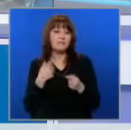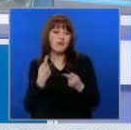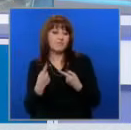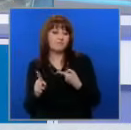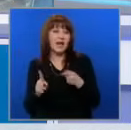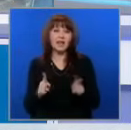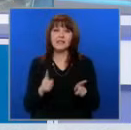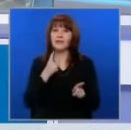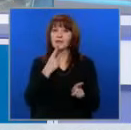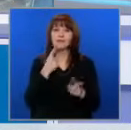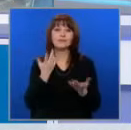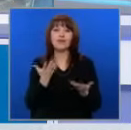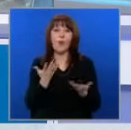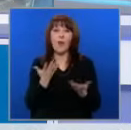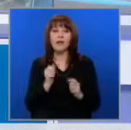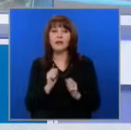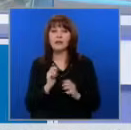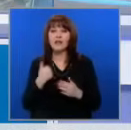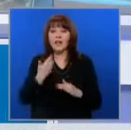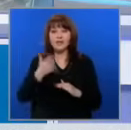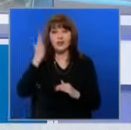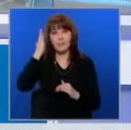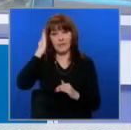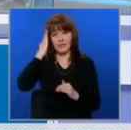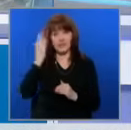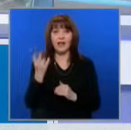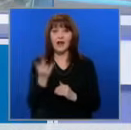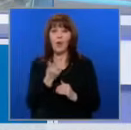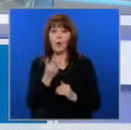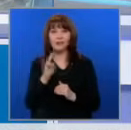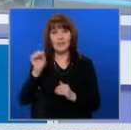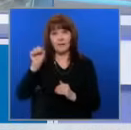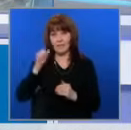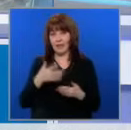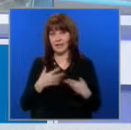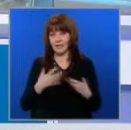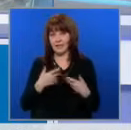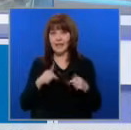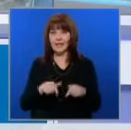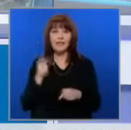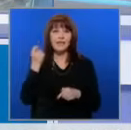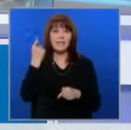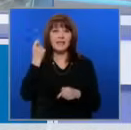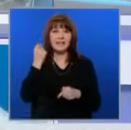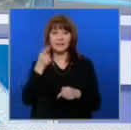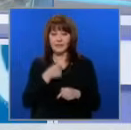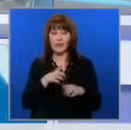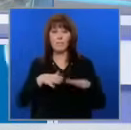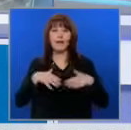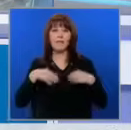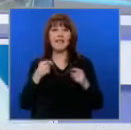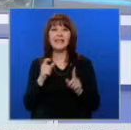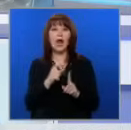оказа постът на външния министър. И от двете формации го искат. Днес председателят на парламента